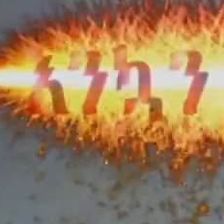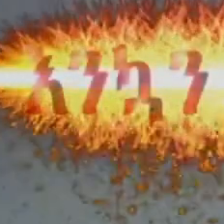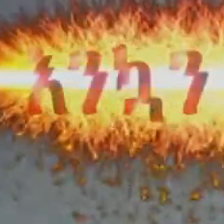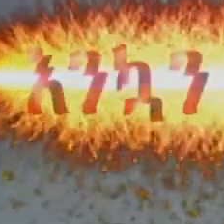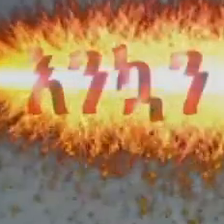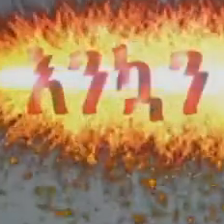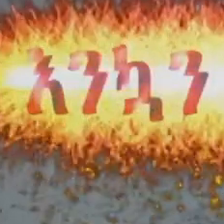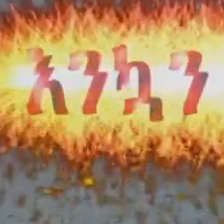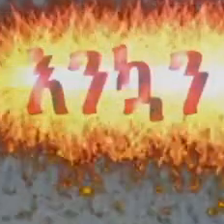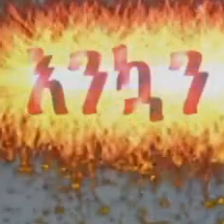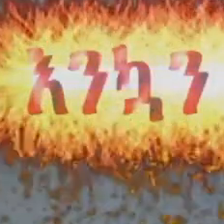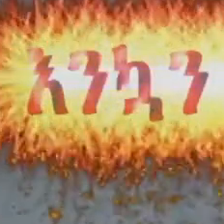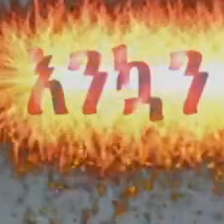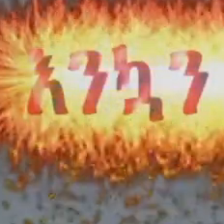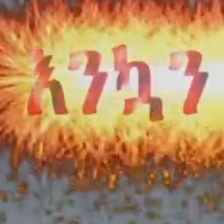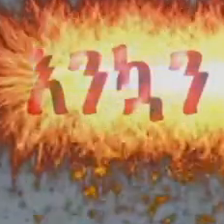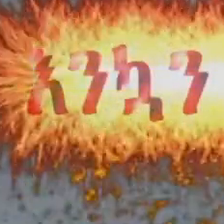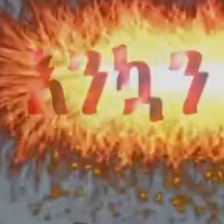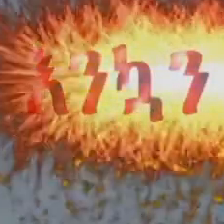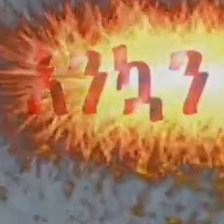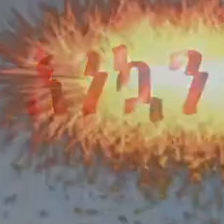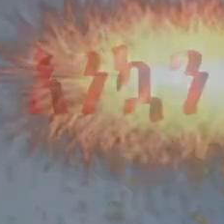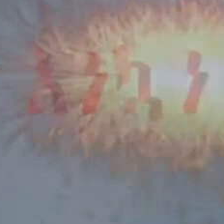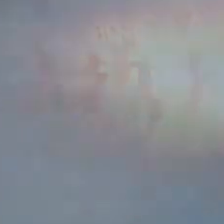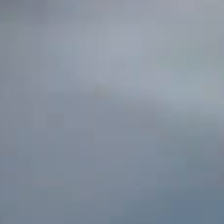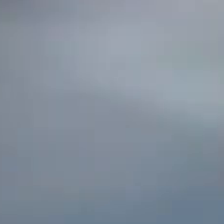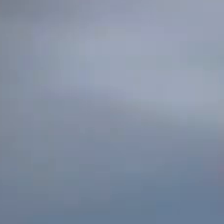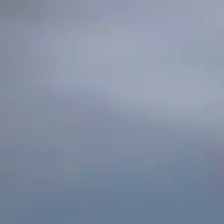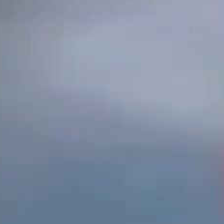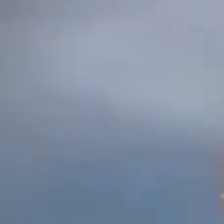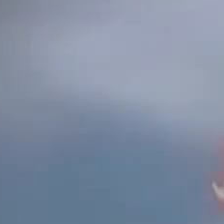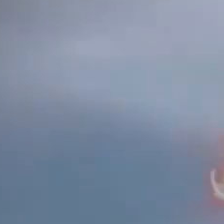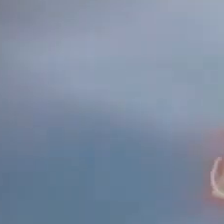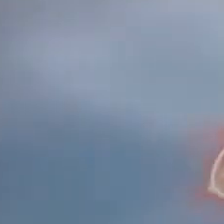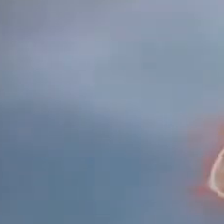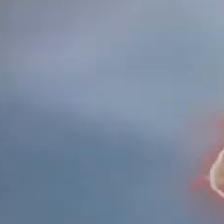የአማራ ክልል እንስሳት ሀብት ልማት ማስፋፊያ ኤጀንሲ እንኳን ለብርሃነ ትንሳኤው በሰላም አደረሰ።